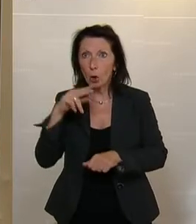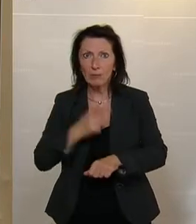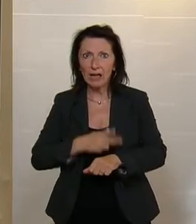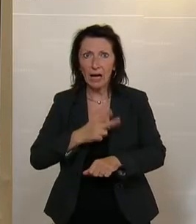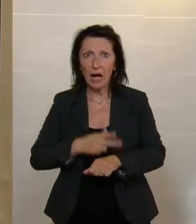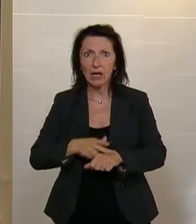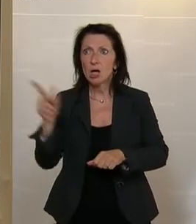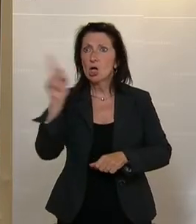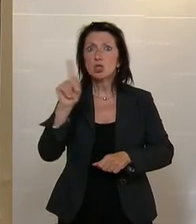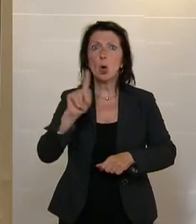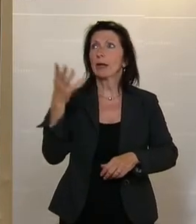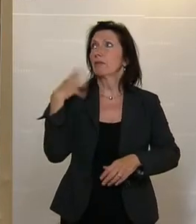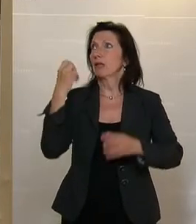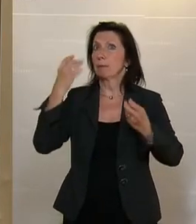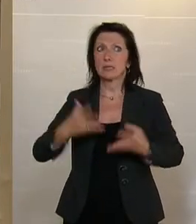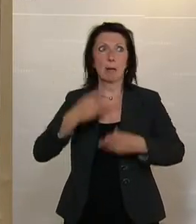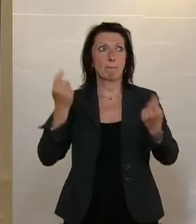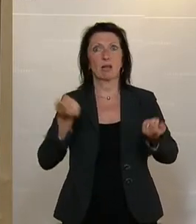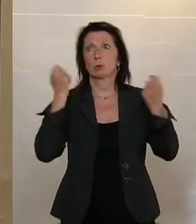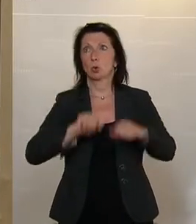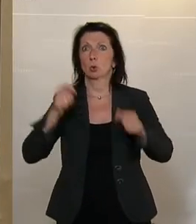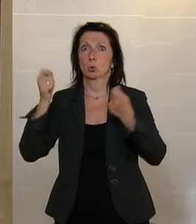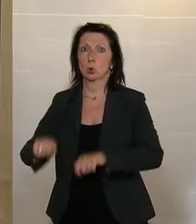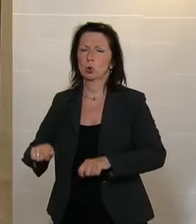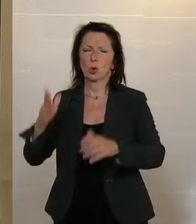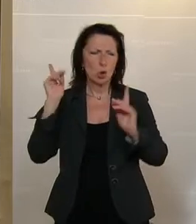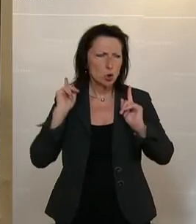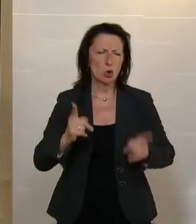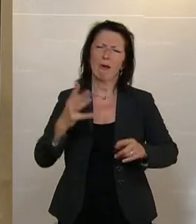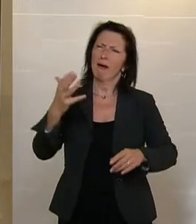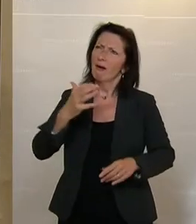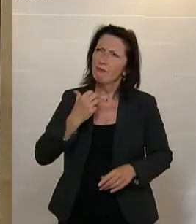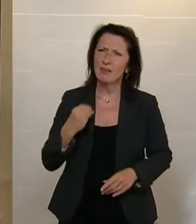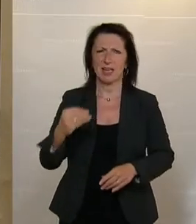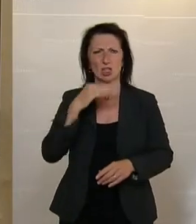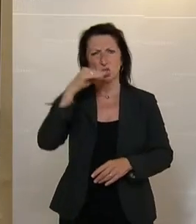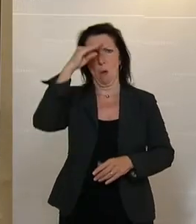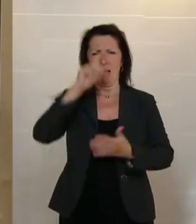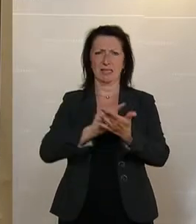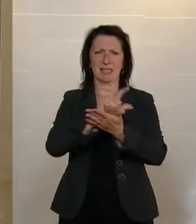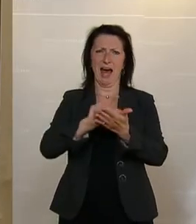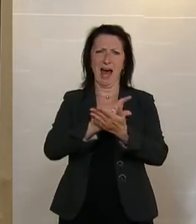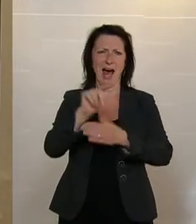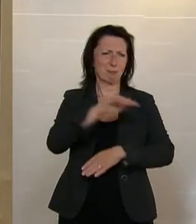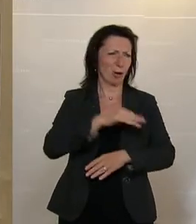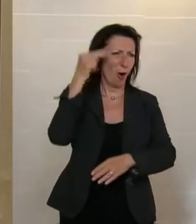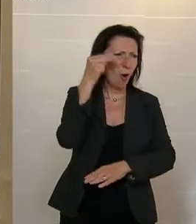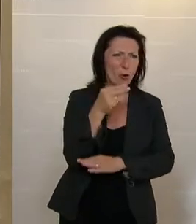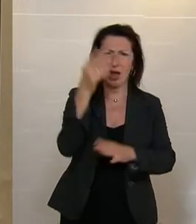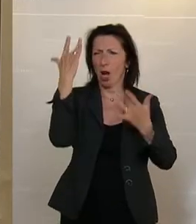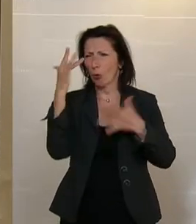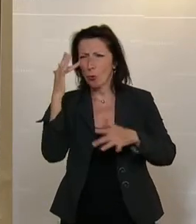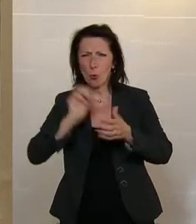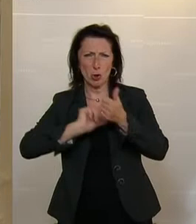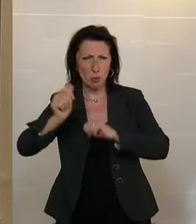der andere Betrieb wieder zusperren muss. Sondern dass wir einfach wieder einen Sommer haben in der Gastronomie, in der Hotellerie, im kulturellen und im